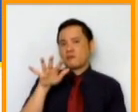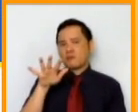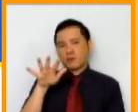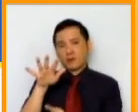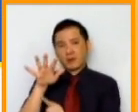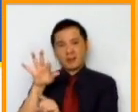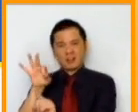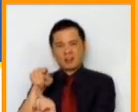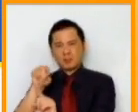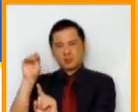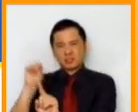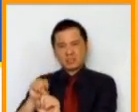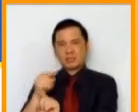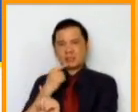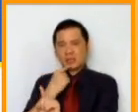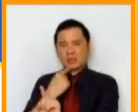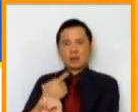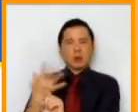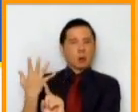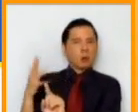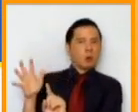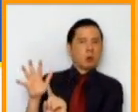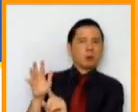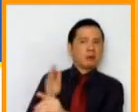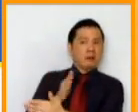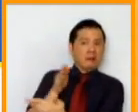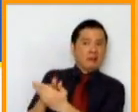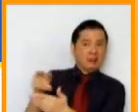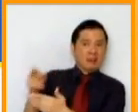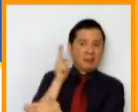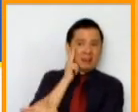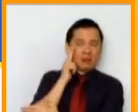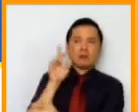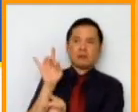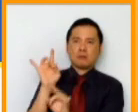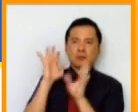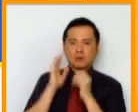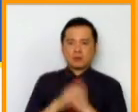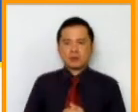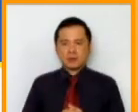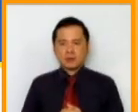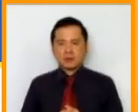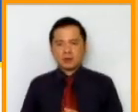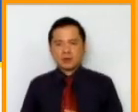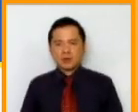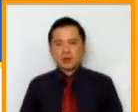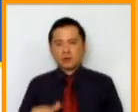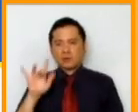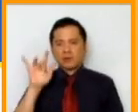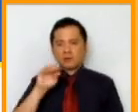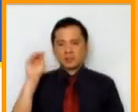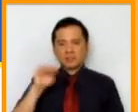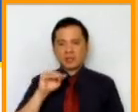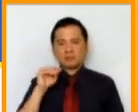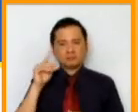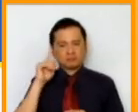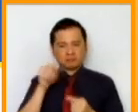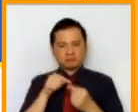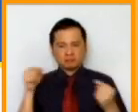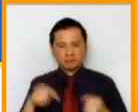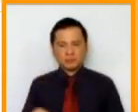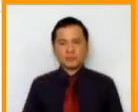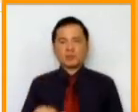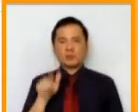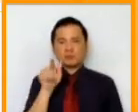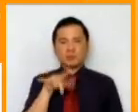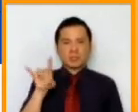ang maghayag ng kritisismo laban sa administrasyon. 25% naman ang hindi sang-ayon, habang 28% ang